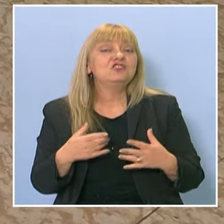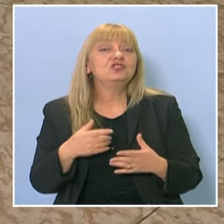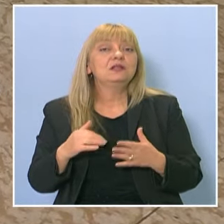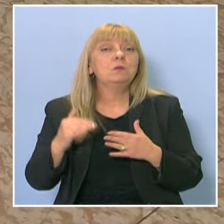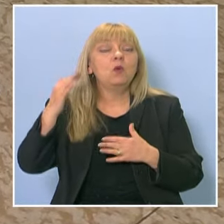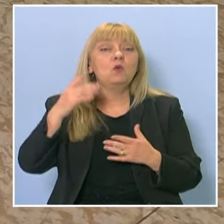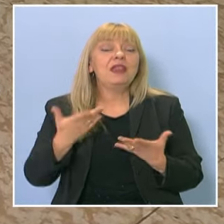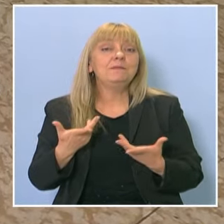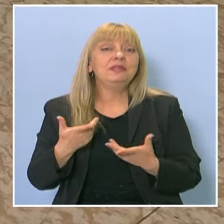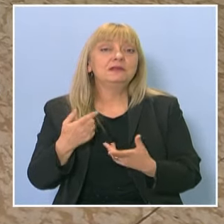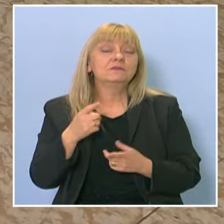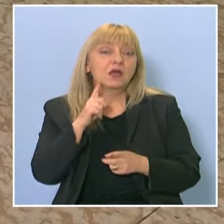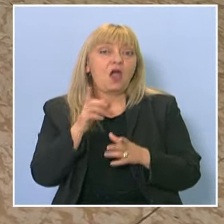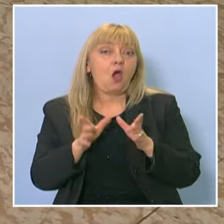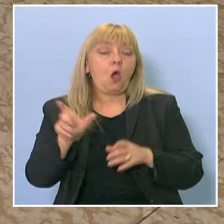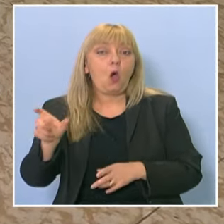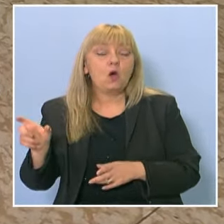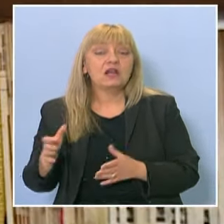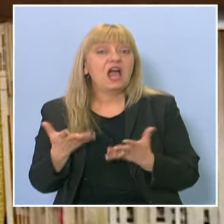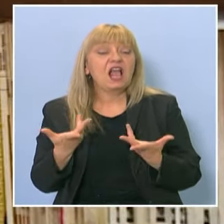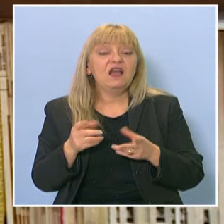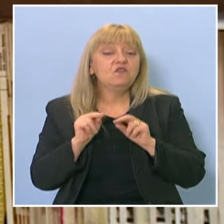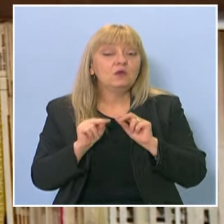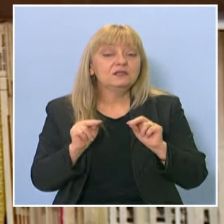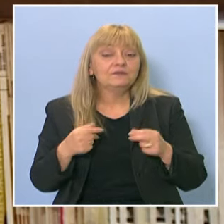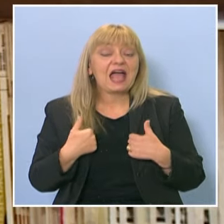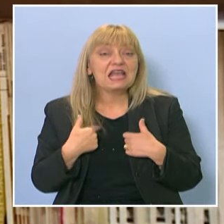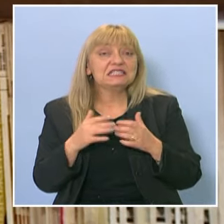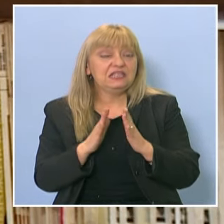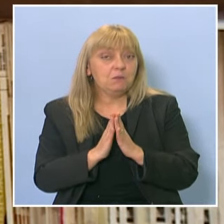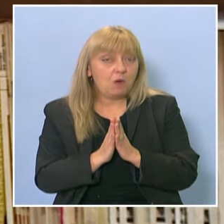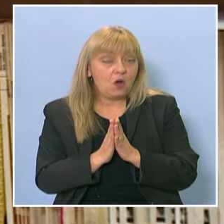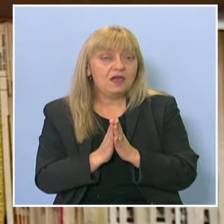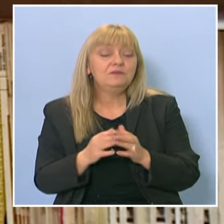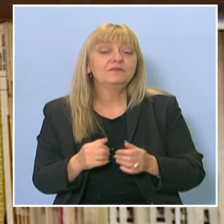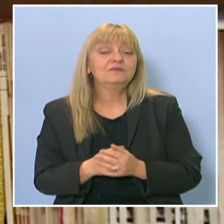лица. Какво ги съветвате? Аз просто ги моля децата